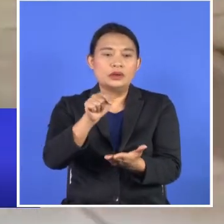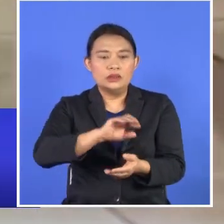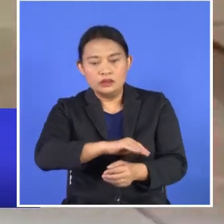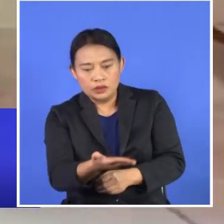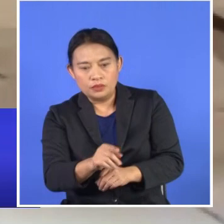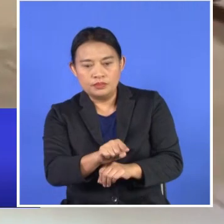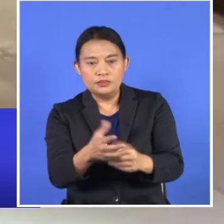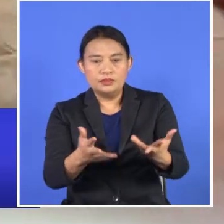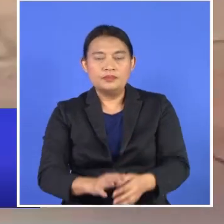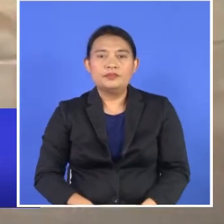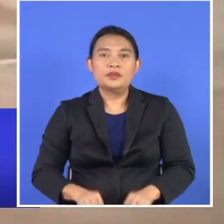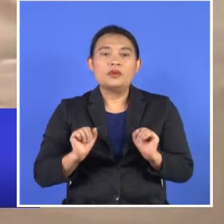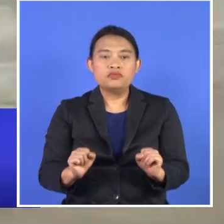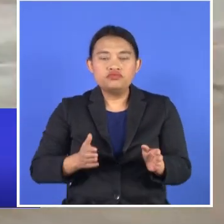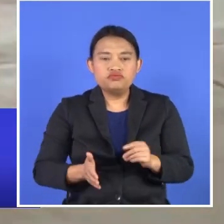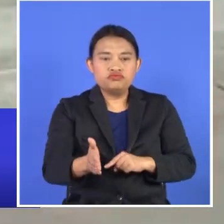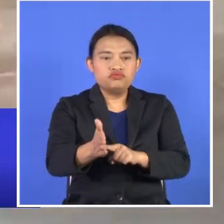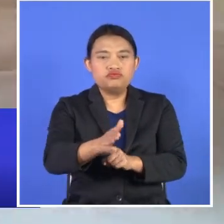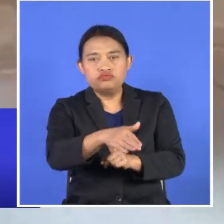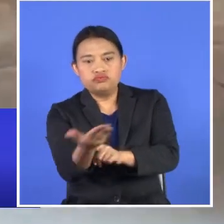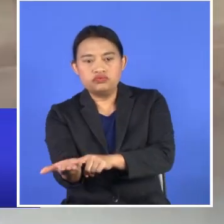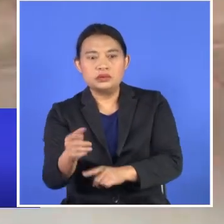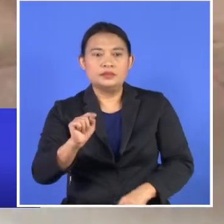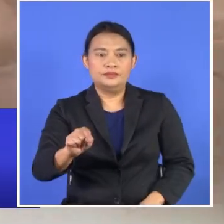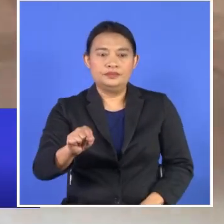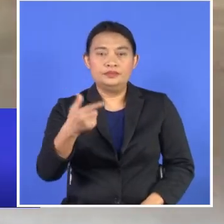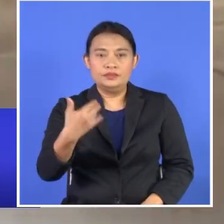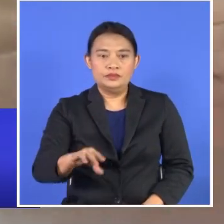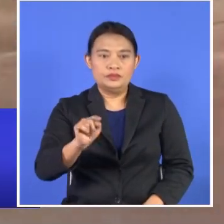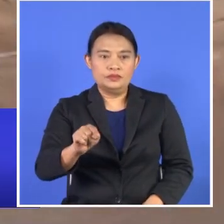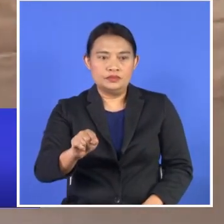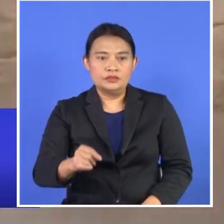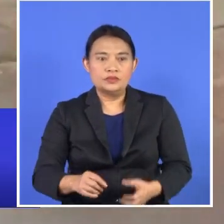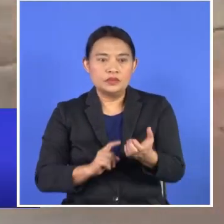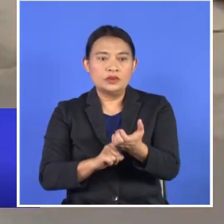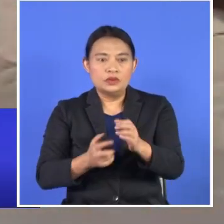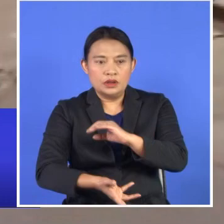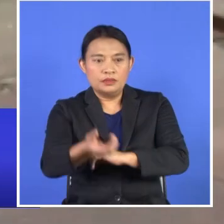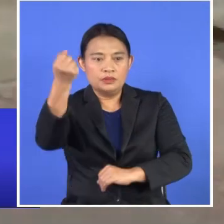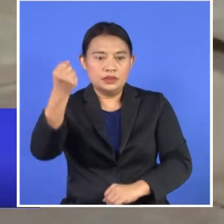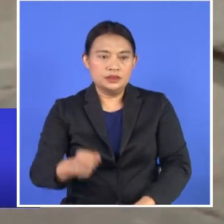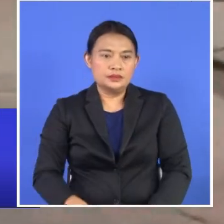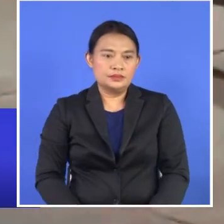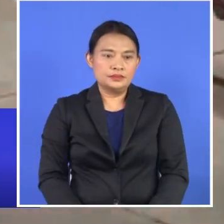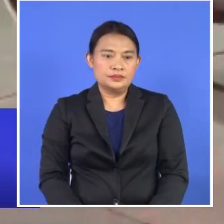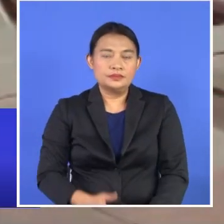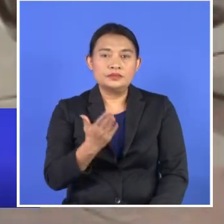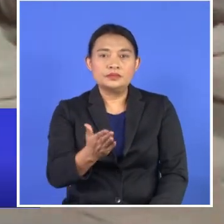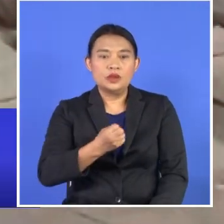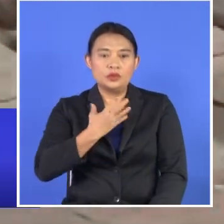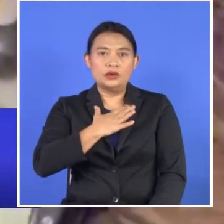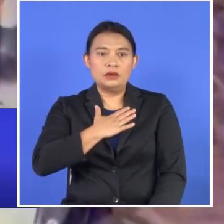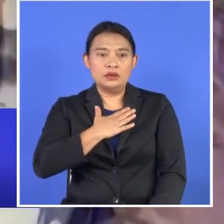แต่รถคนร้ายสี่ถูกสกัดและในที่สุดก็ล้มนะคะแล้วก่อนที่จะหยิบเอาโทรศัพท์ของเธอไปค่ะฟังหน่อยผู้เสียหายหายตกใจหรือยังเอ่